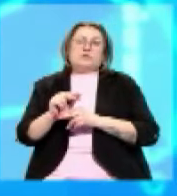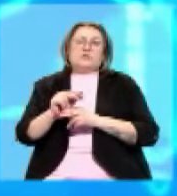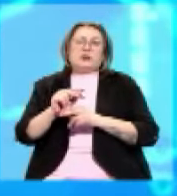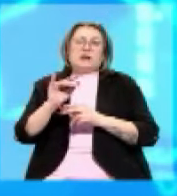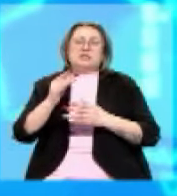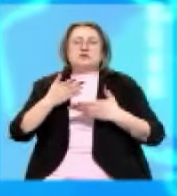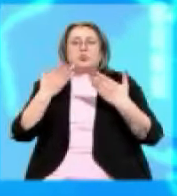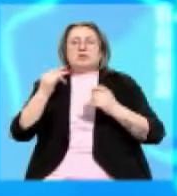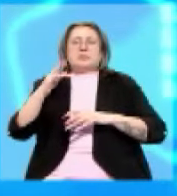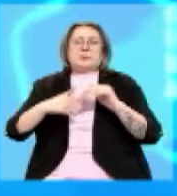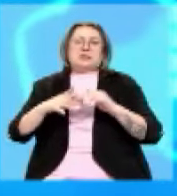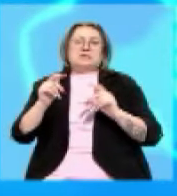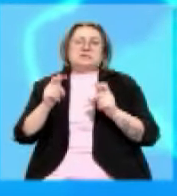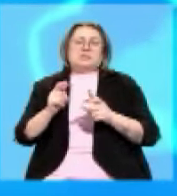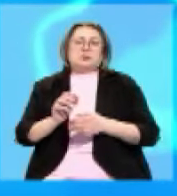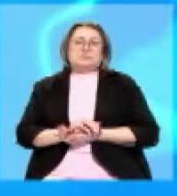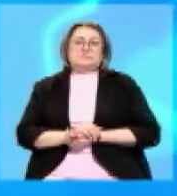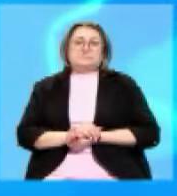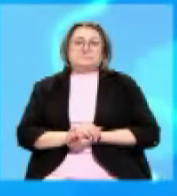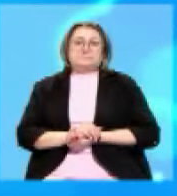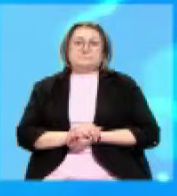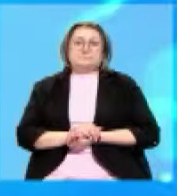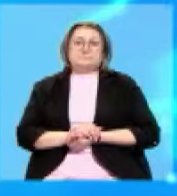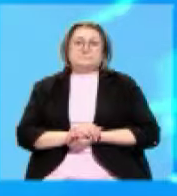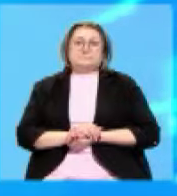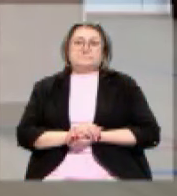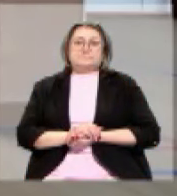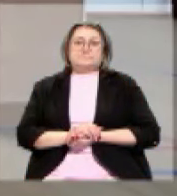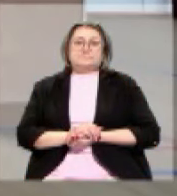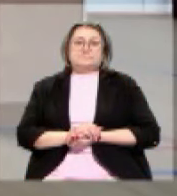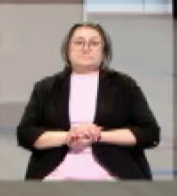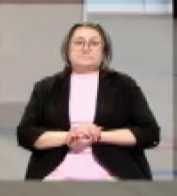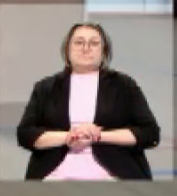Заңнамадағы жаңашылдықтармен әріптесім Шерхан Нұрханұлы таныстырады.